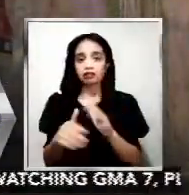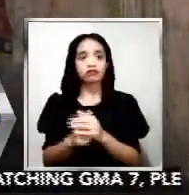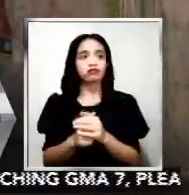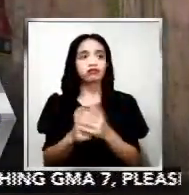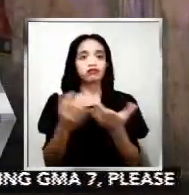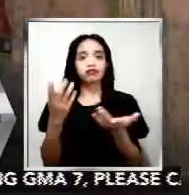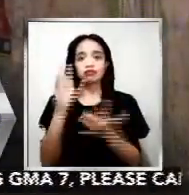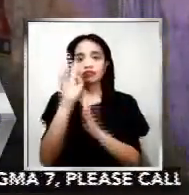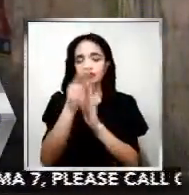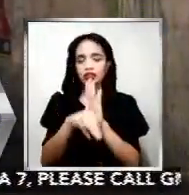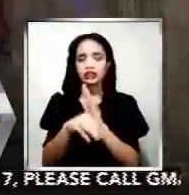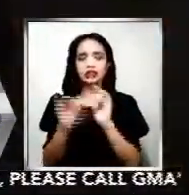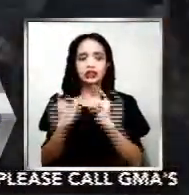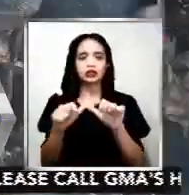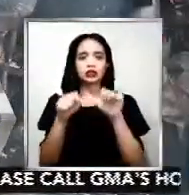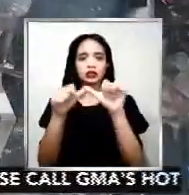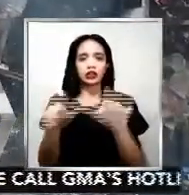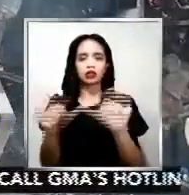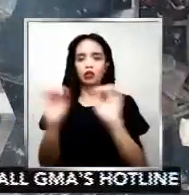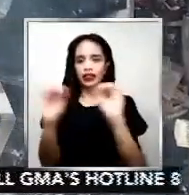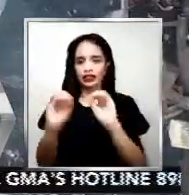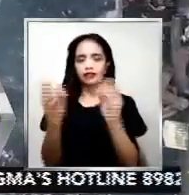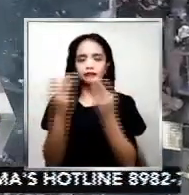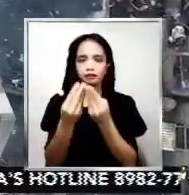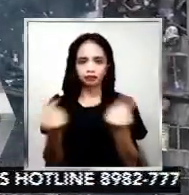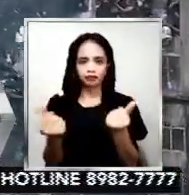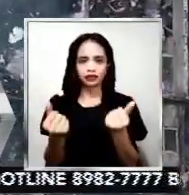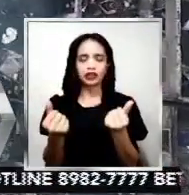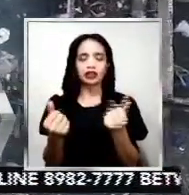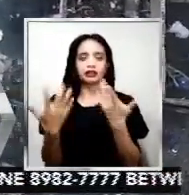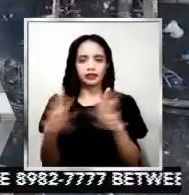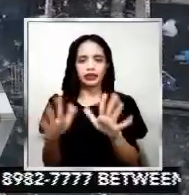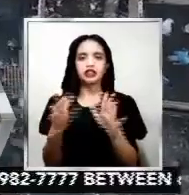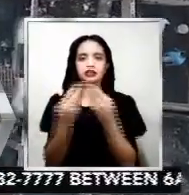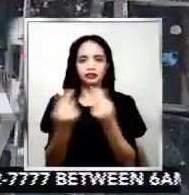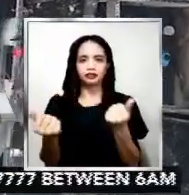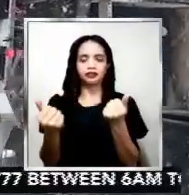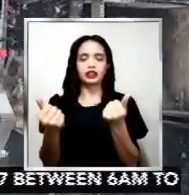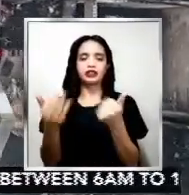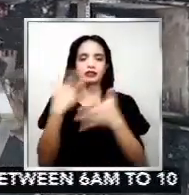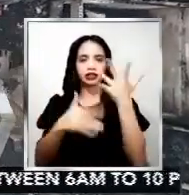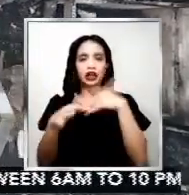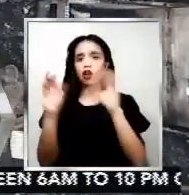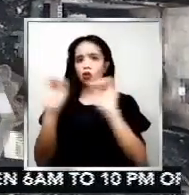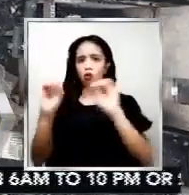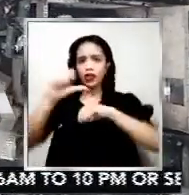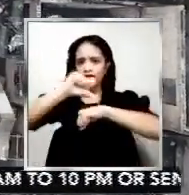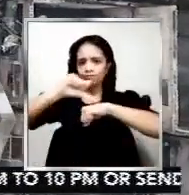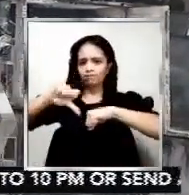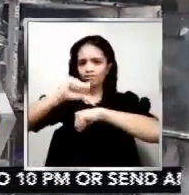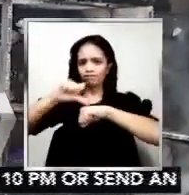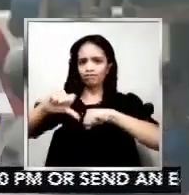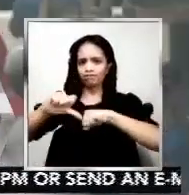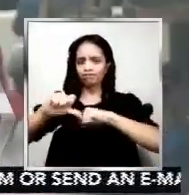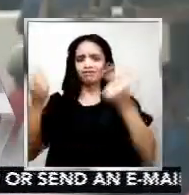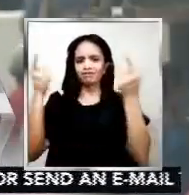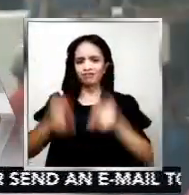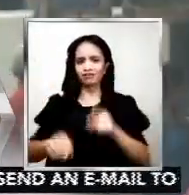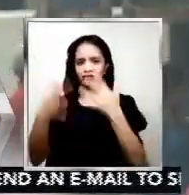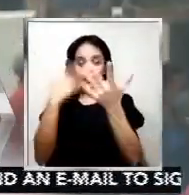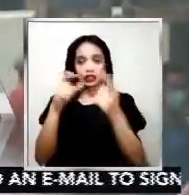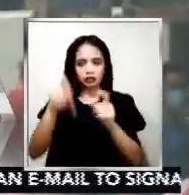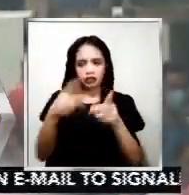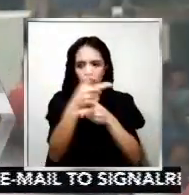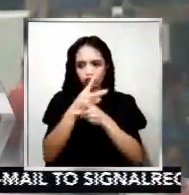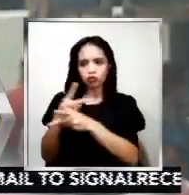rin itong naging fire out. Wala namang naiulat na nasaktan o nasugatan sa insidente. Mag-ingat po tayo, lagi po natin